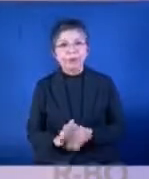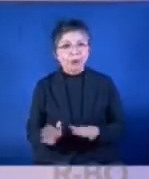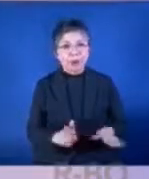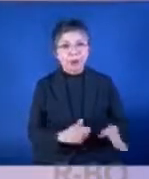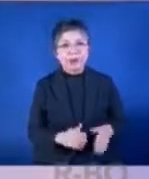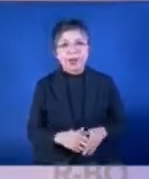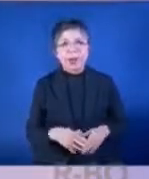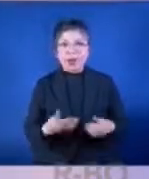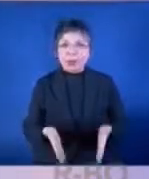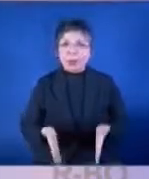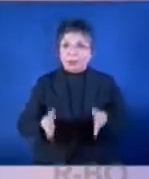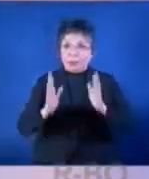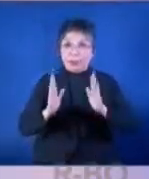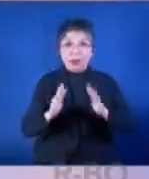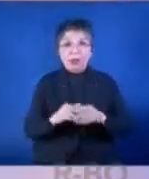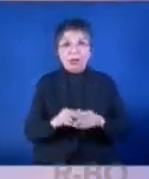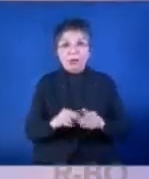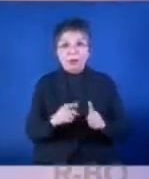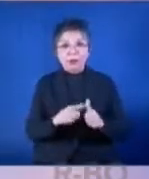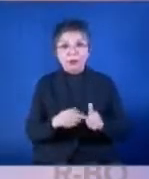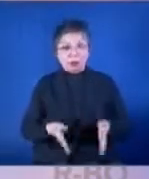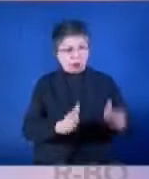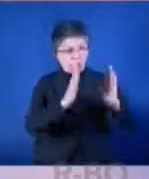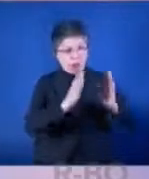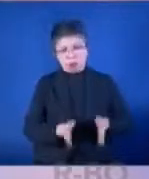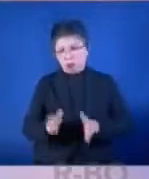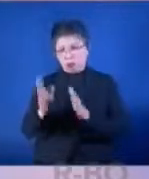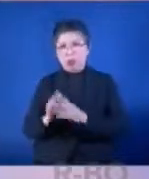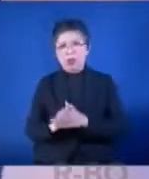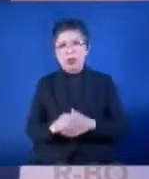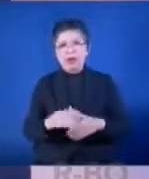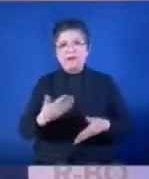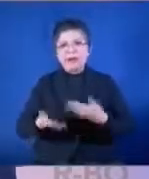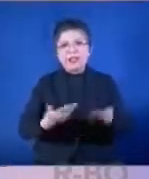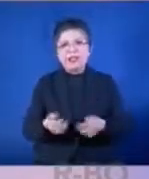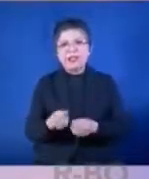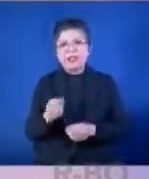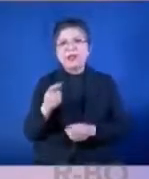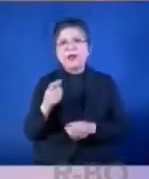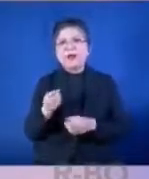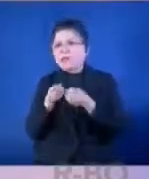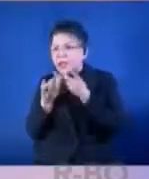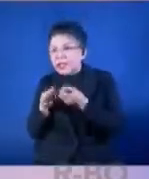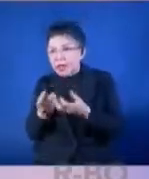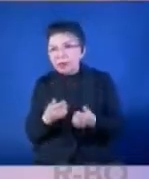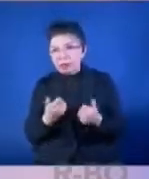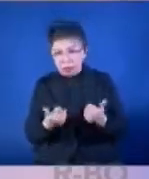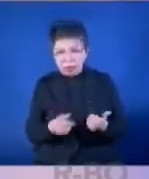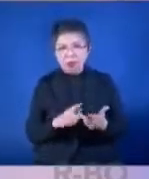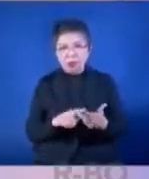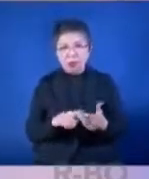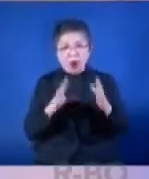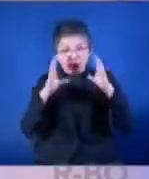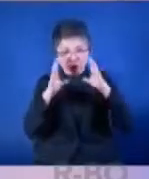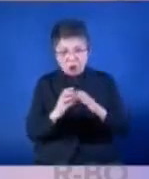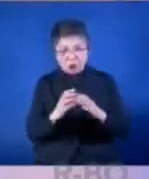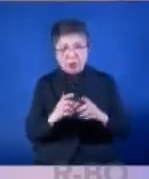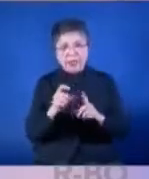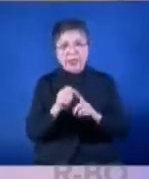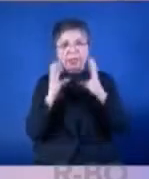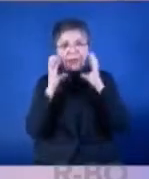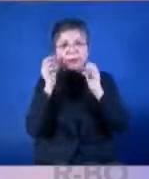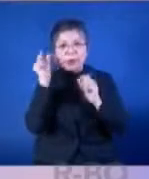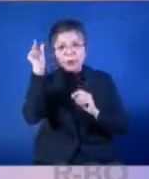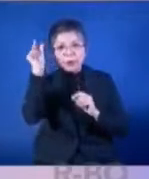Selain daripada pembangunan infrastruktur, fasilitas pendidikan, fokus dari Prabowo